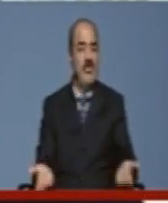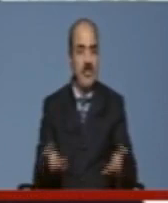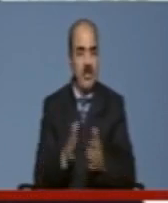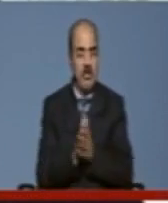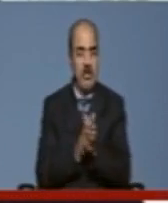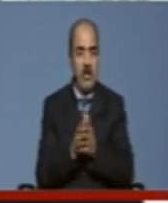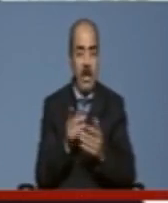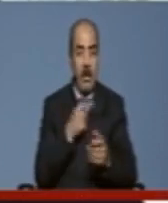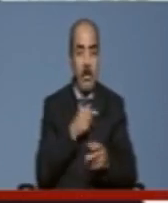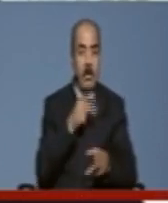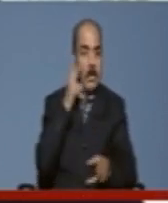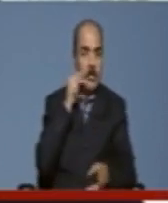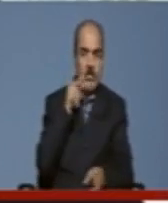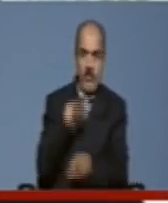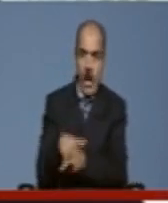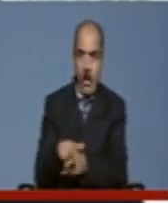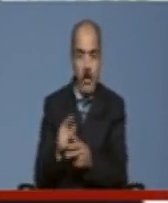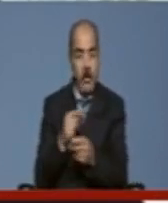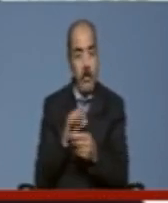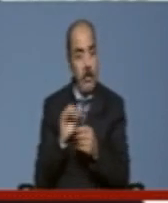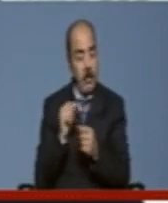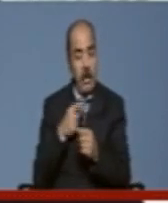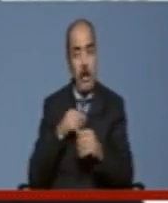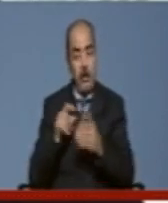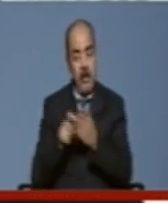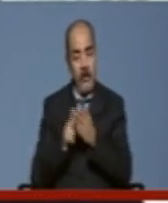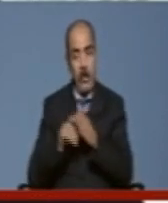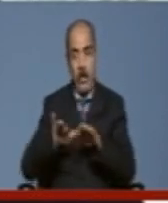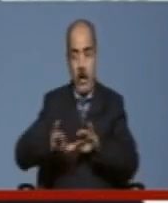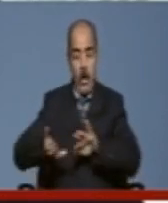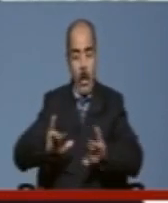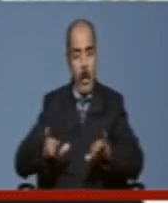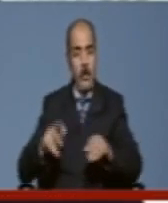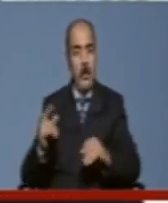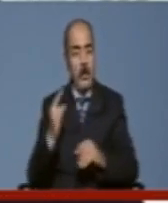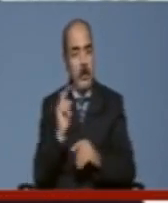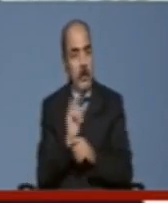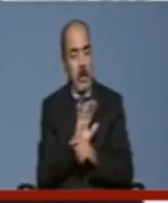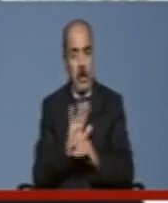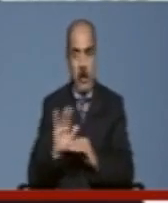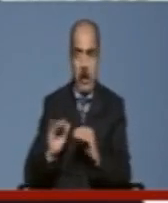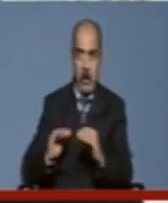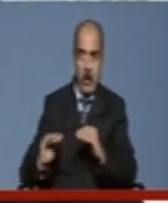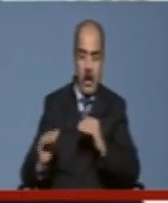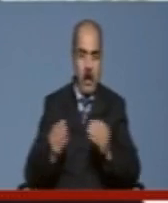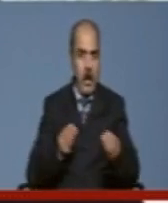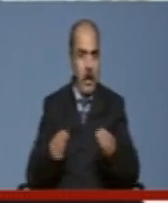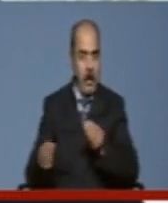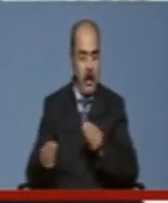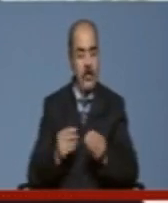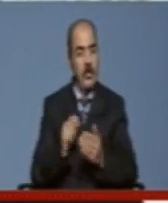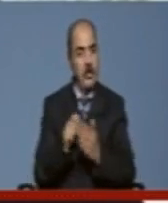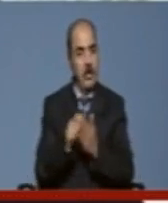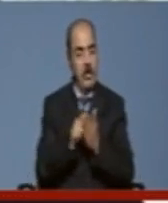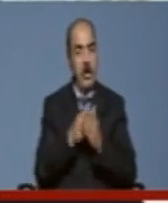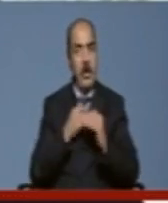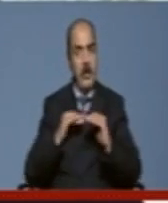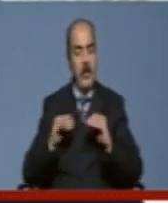تحترم وتحافظ على أمن الإسرائيليين وأمن الفلسطينيين بكل الضمانات المطلوبة لتحقيق هذا